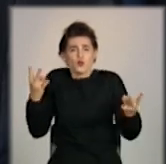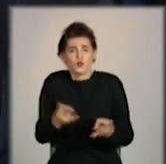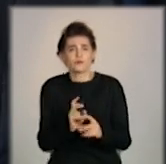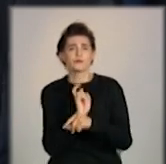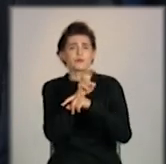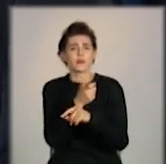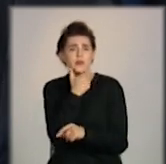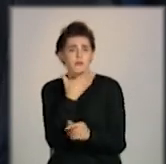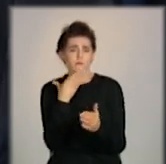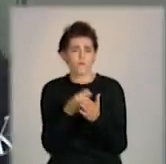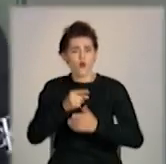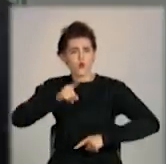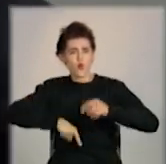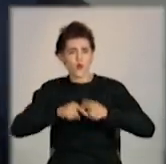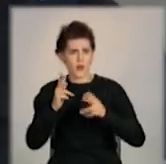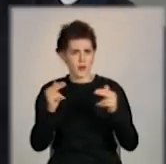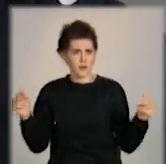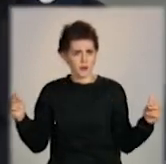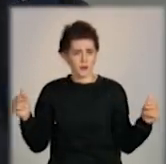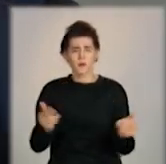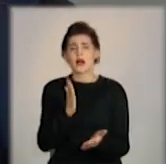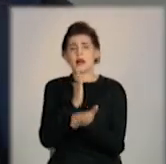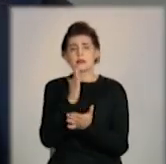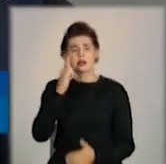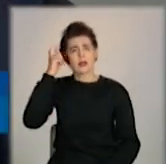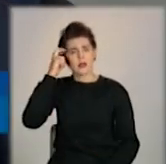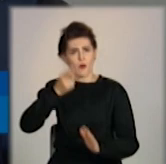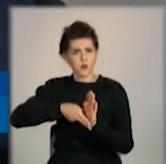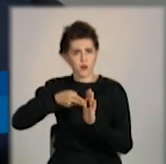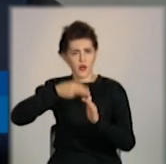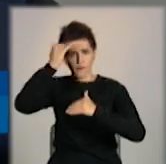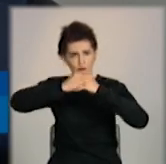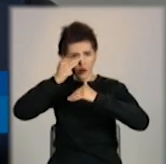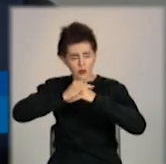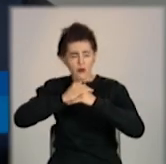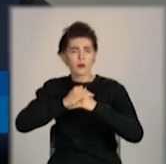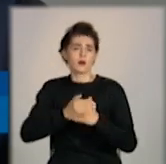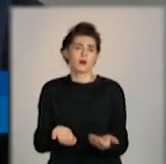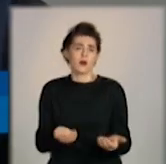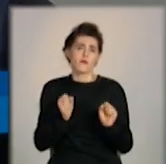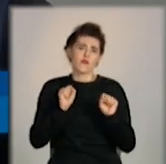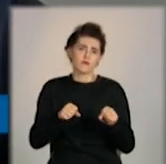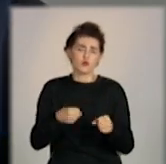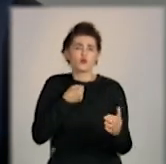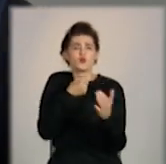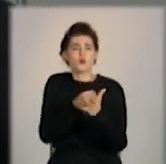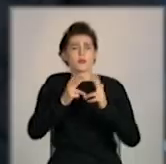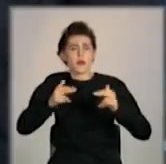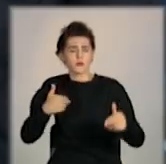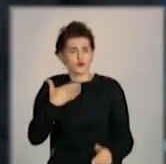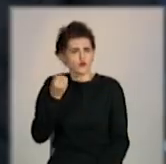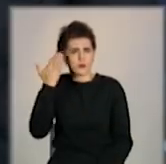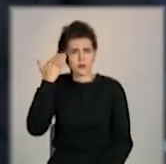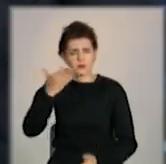навідати батьків у Дніпрі. Є, виходить, київський ще поїзд вечірній. Він може йти до Дніпра. Ну, його теж можуть